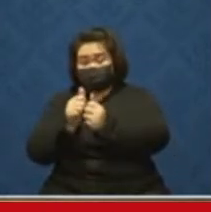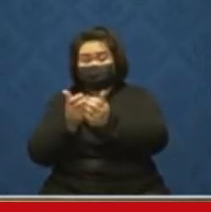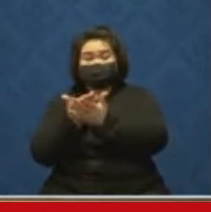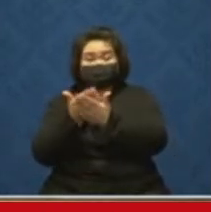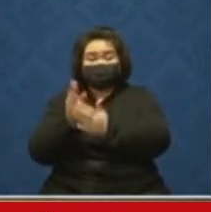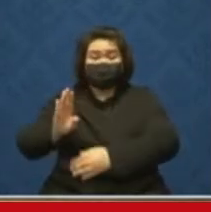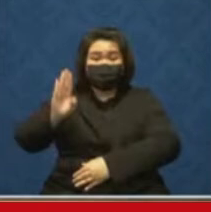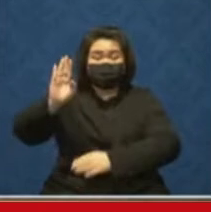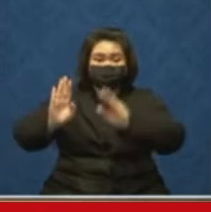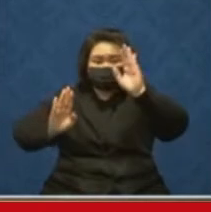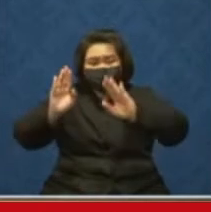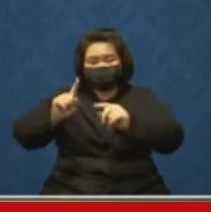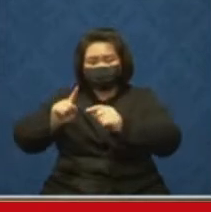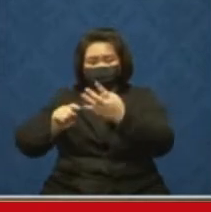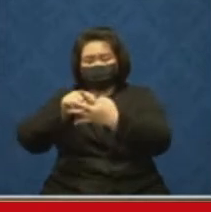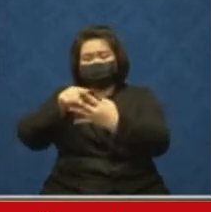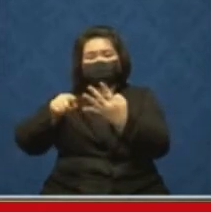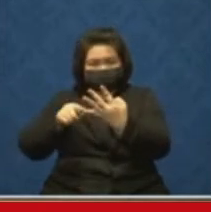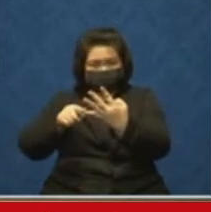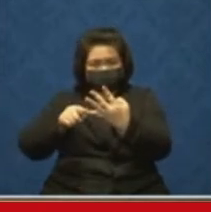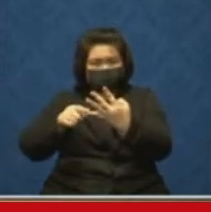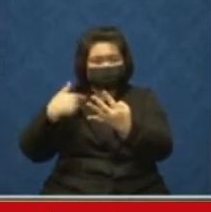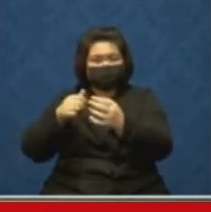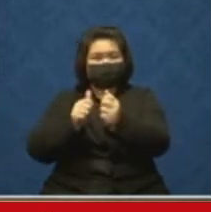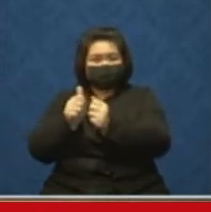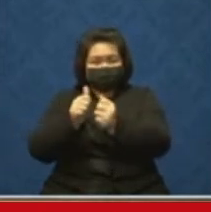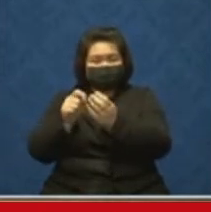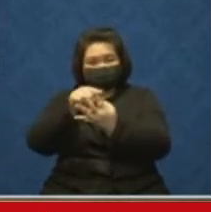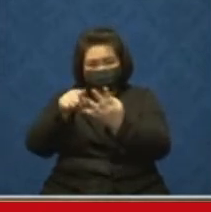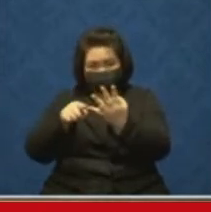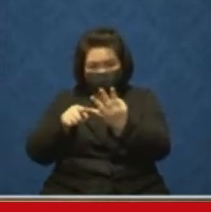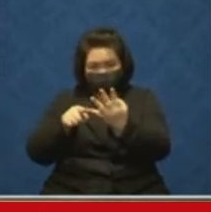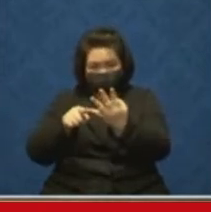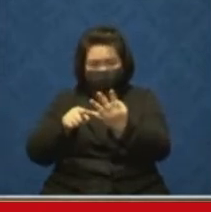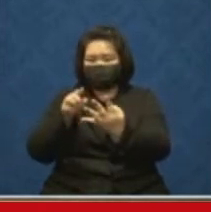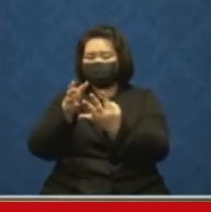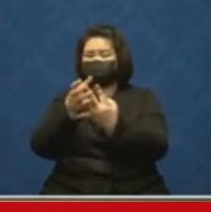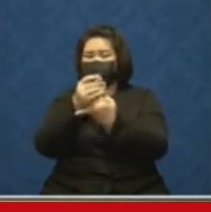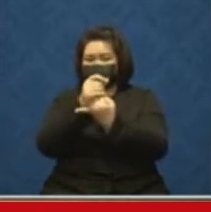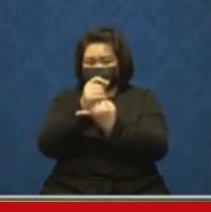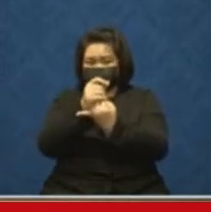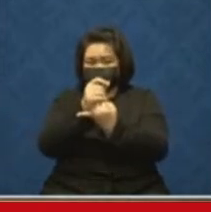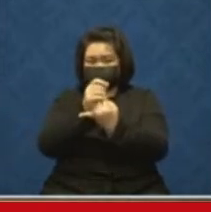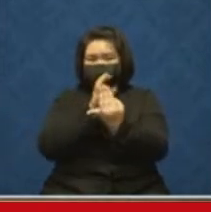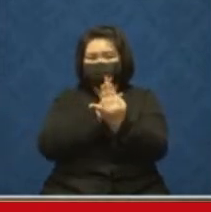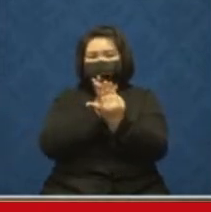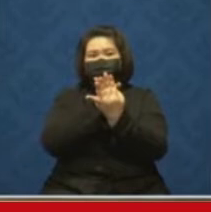บมีบริษัเข้ารวมประมูลทั้หมด 4 บริษัทด้กัน4 บริษันี้ 3 ใ 4 บริษัท